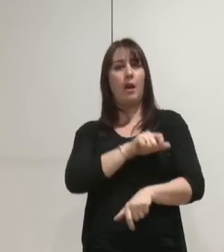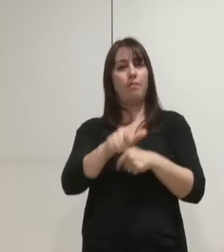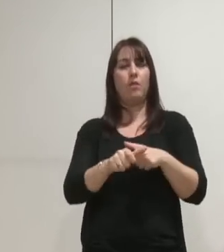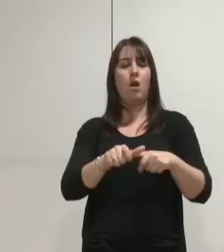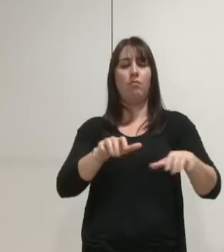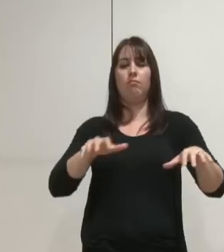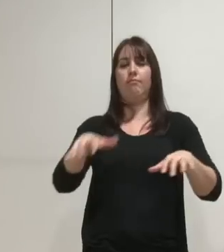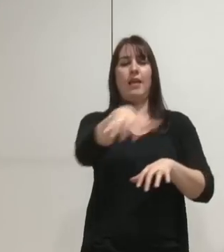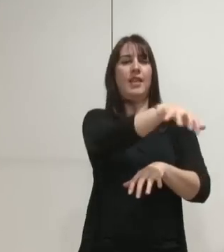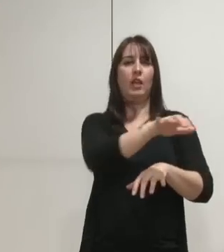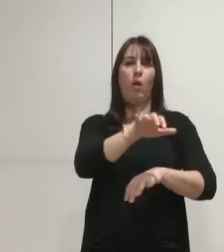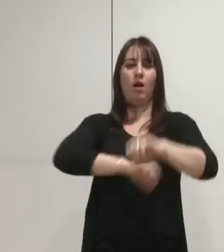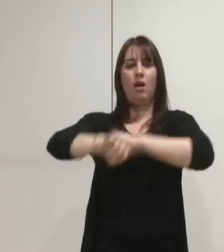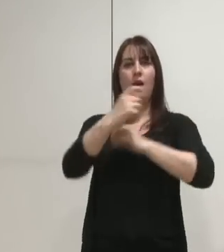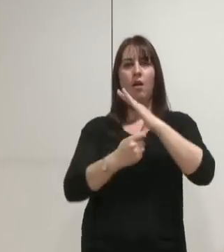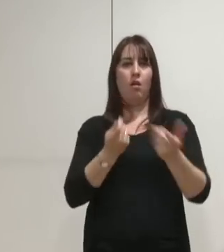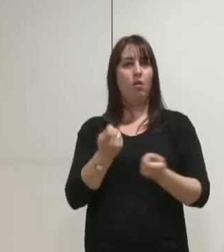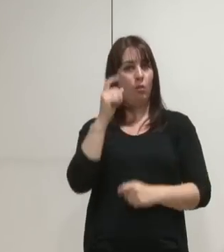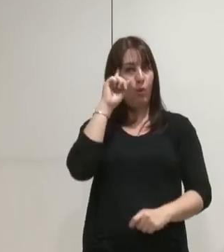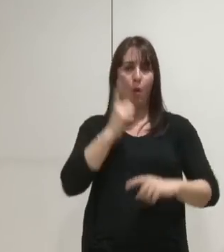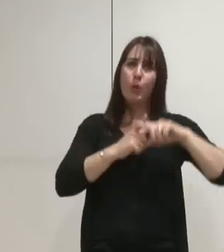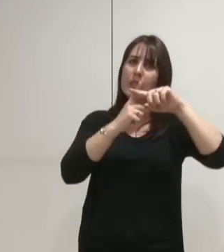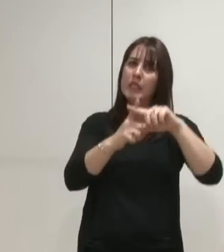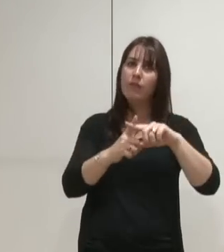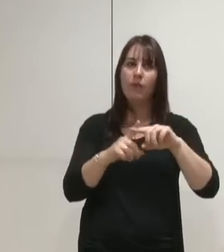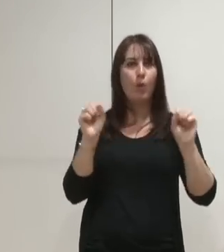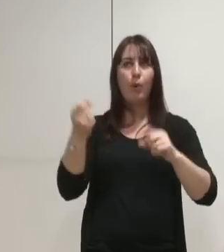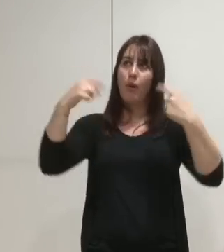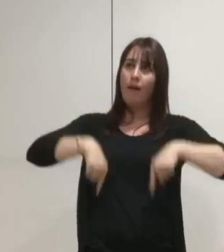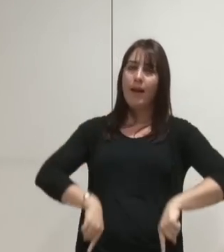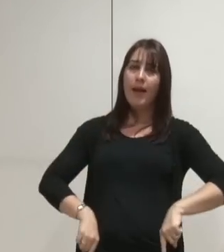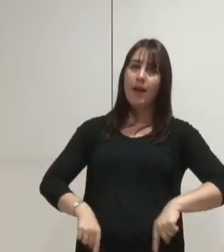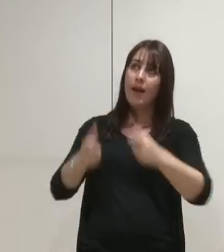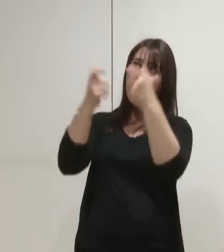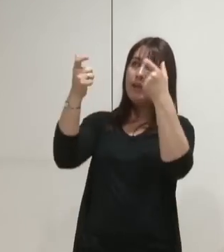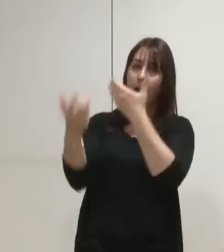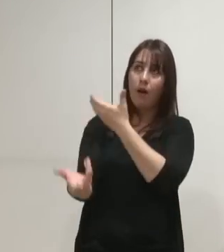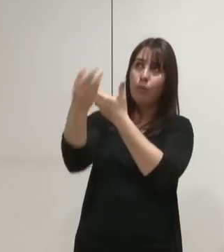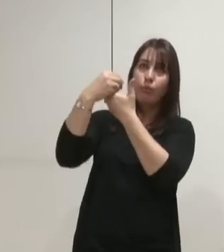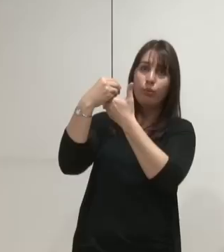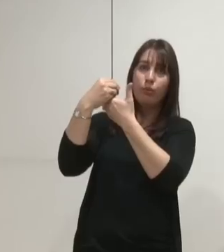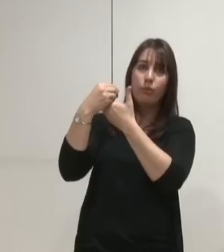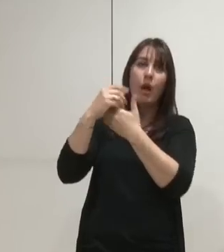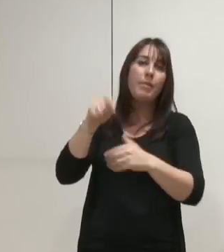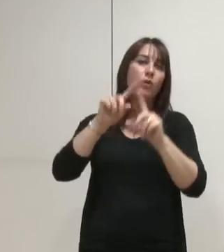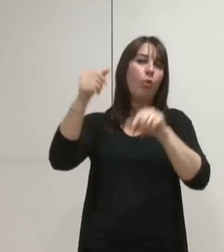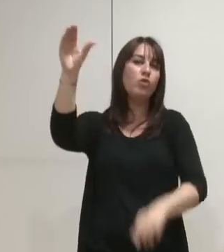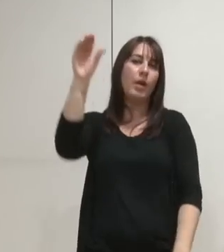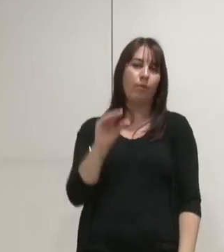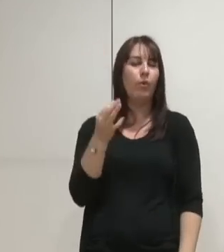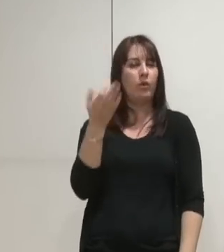même positif parce que il amène une lisibilité de l'action de l'État si ce n'était le la baisse des financements